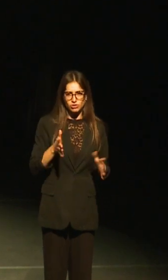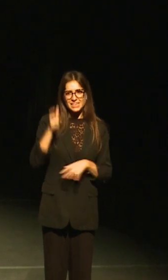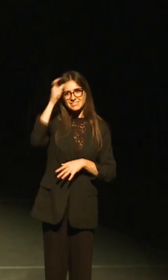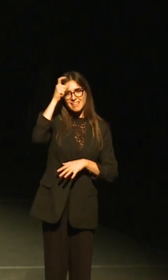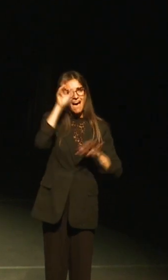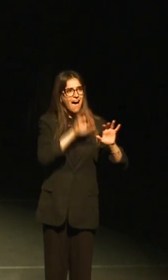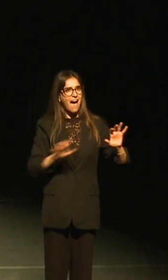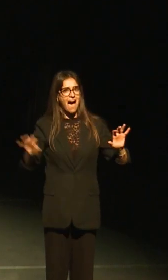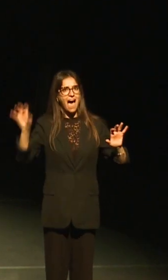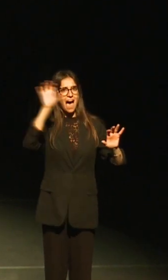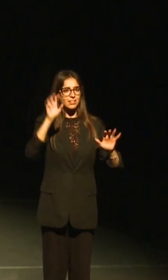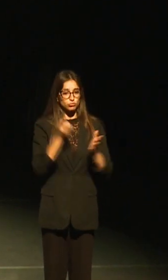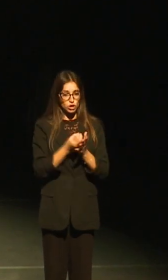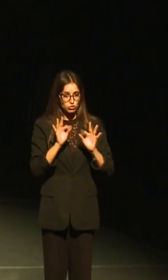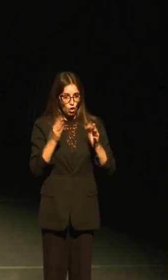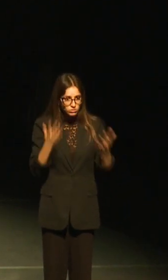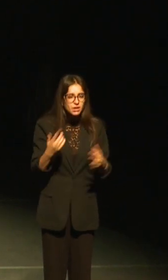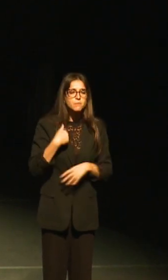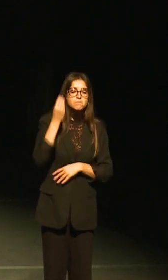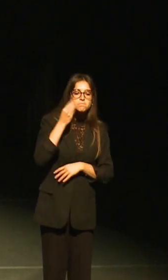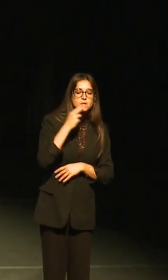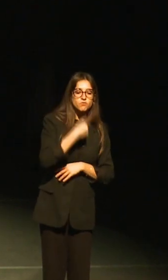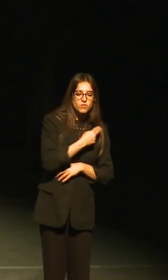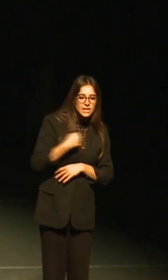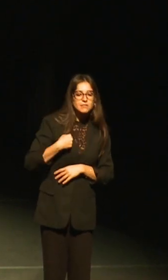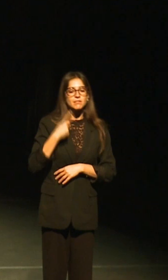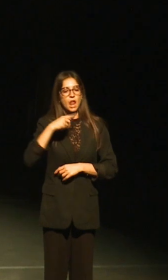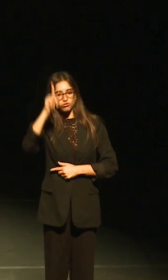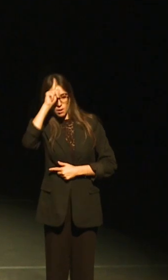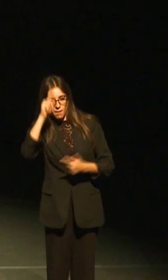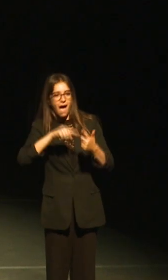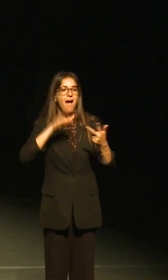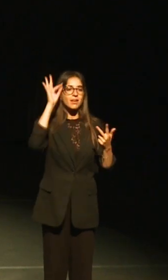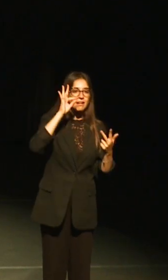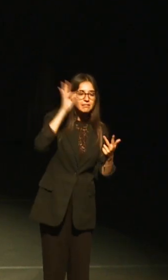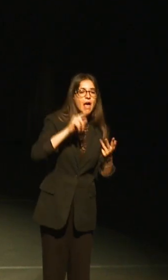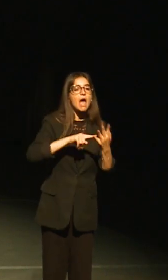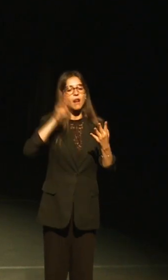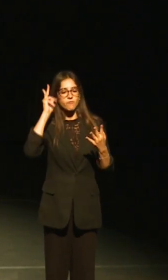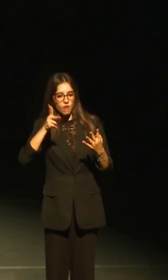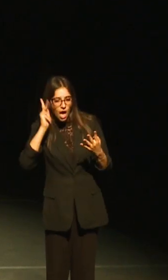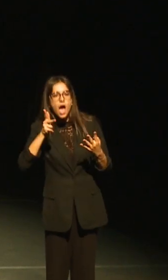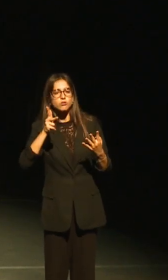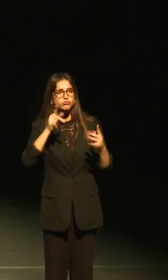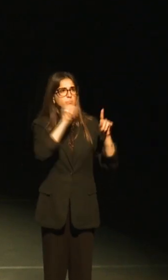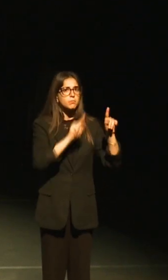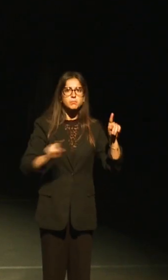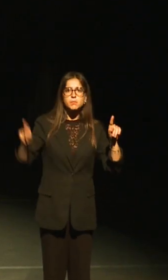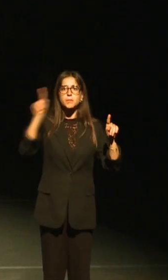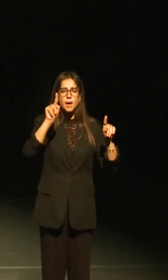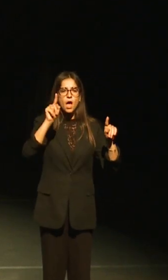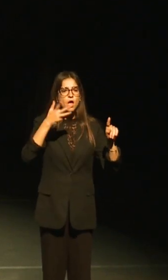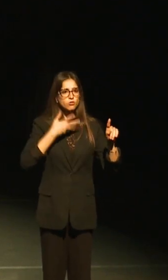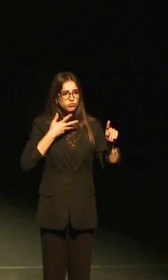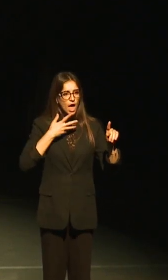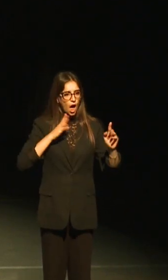paesi penso alla Svizzera penso alla Germania penso la Gran Bretagna penso alla Francia che rispetto ad altri paesi che